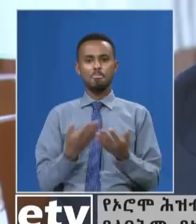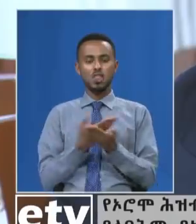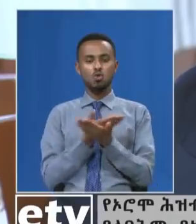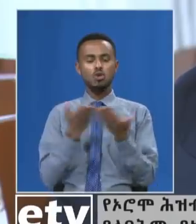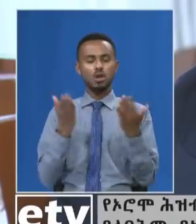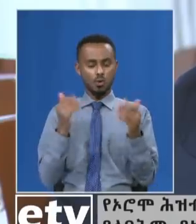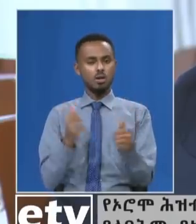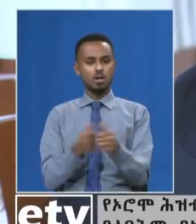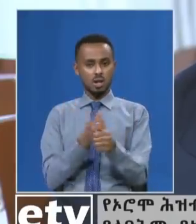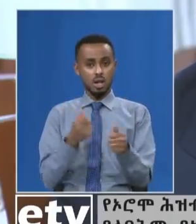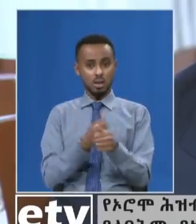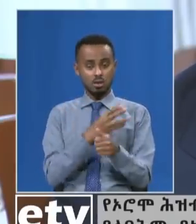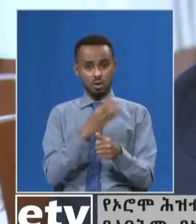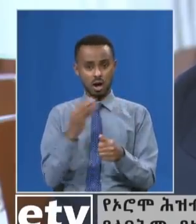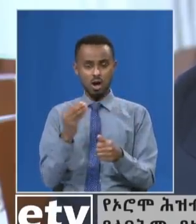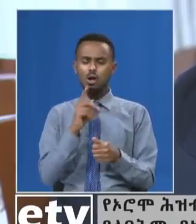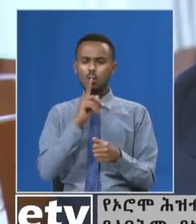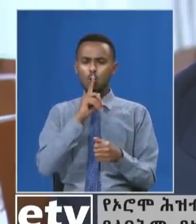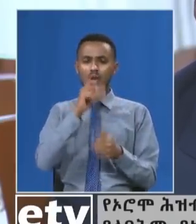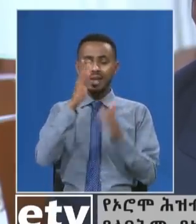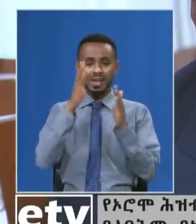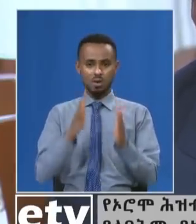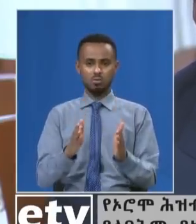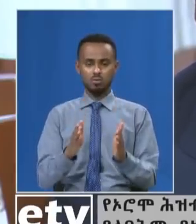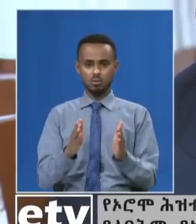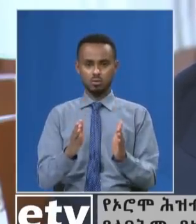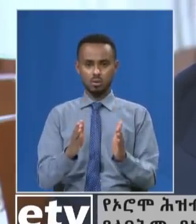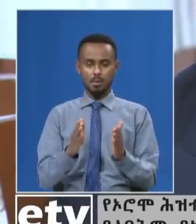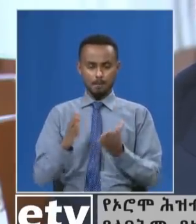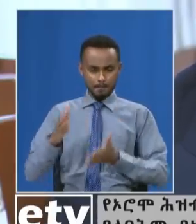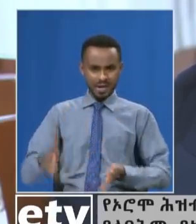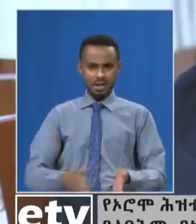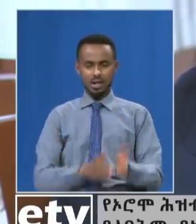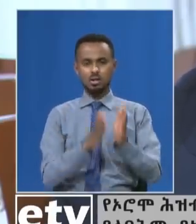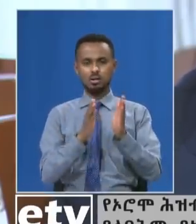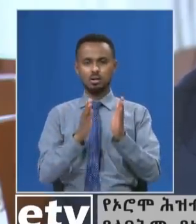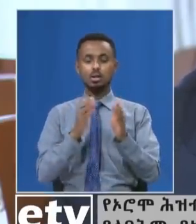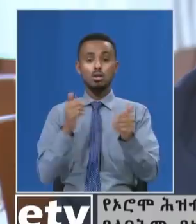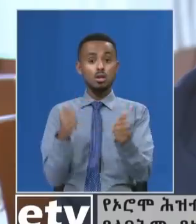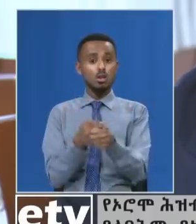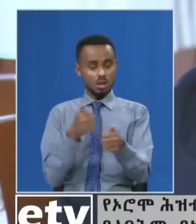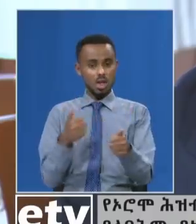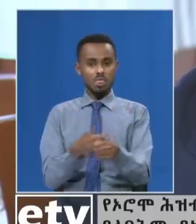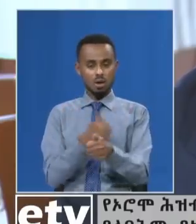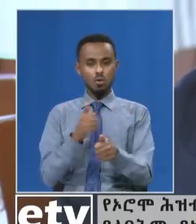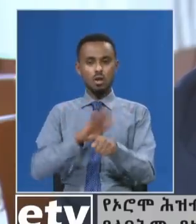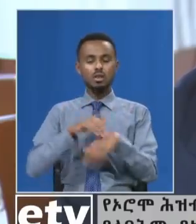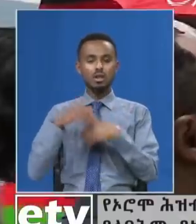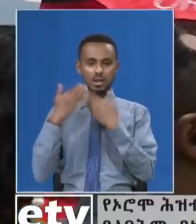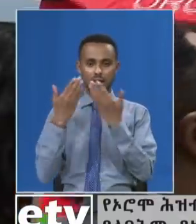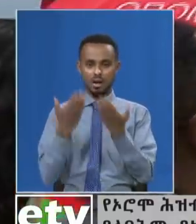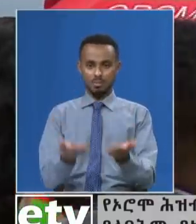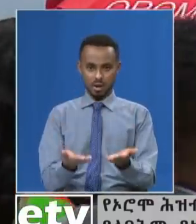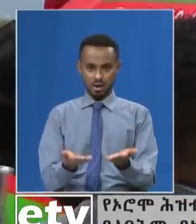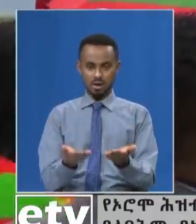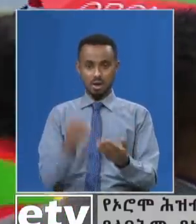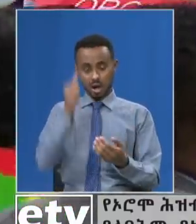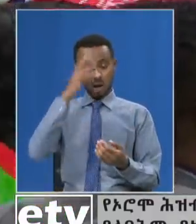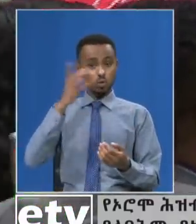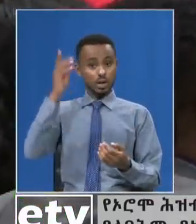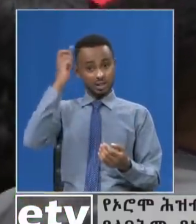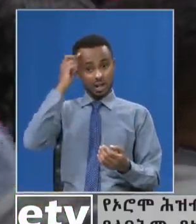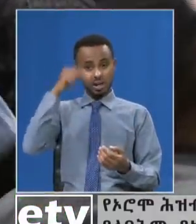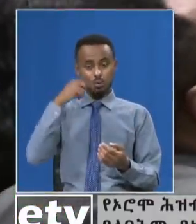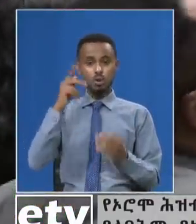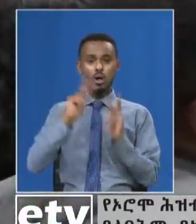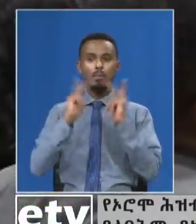ጉዳዩን እንዲከታተሉና እውነተኛውን መንገድ እንዲከተሉ ጥሪ እናደርጋለን። አቶ ቀጀላ